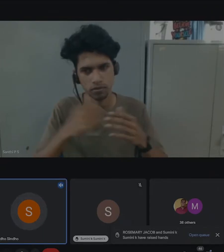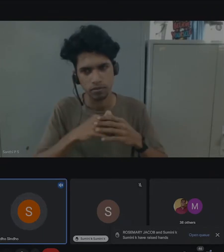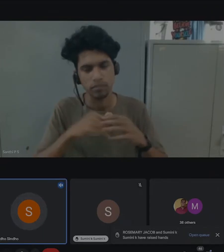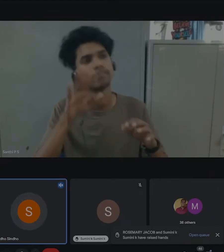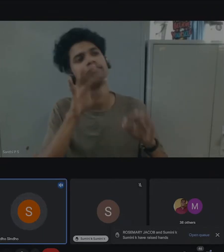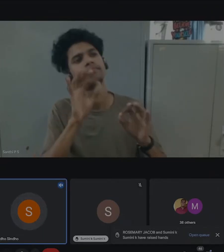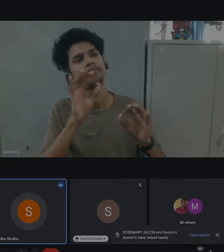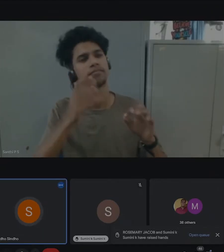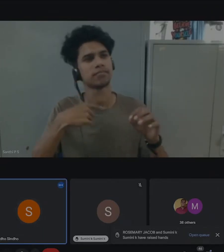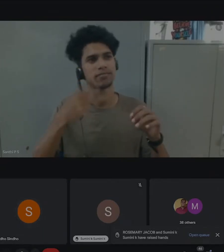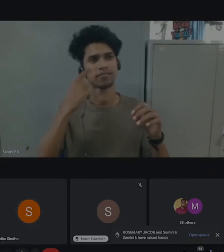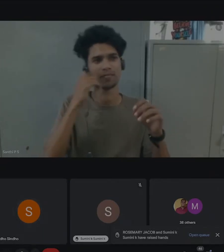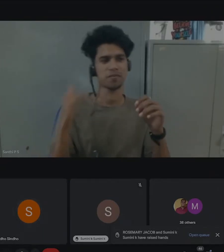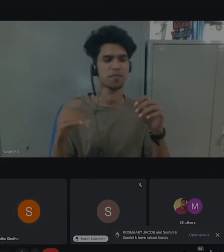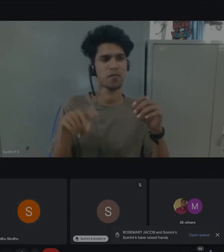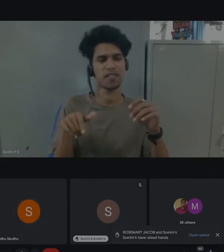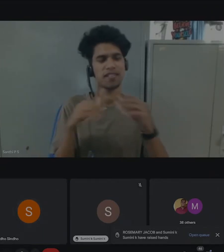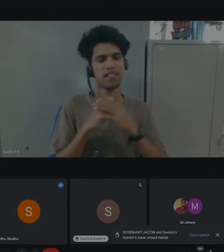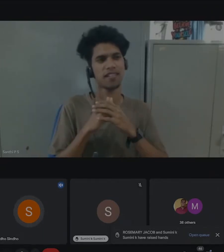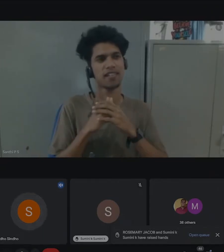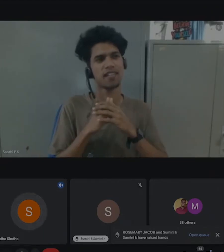മേഡം, പിന്നെ എന്റെ മോള്